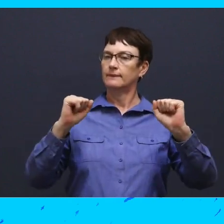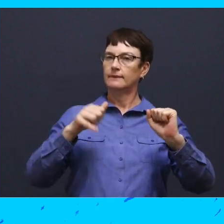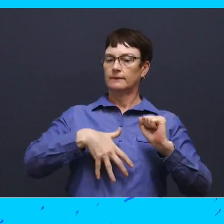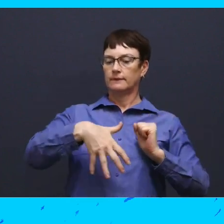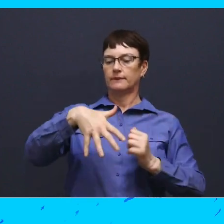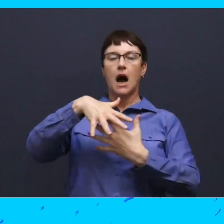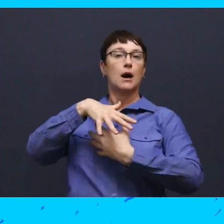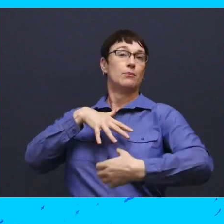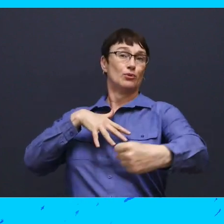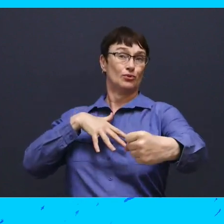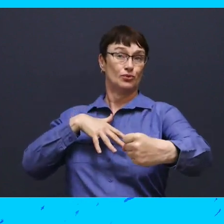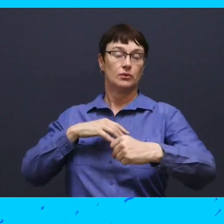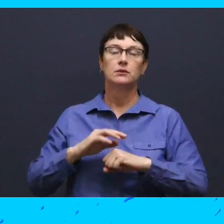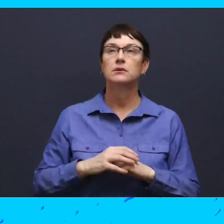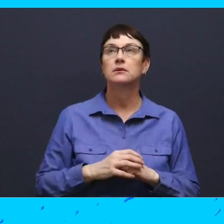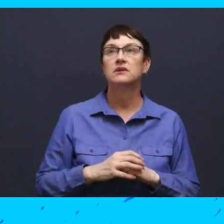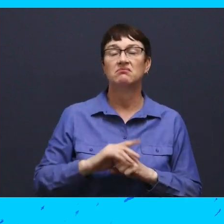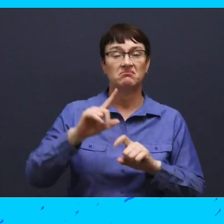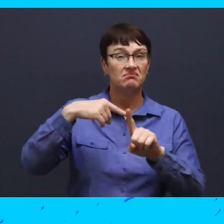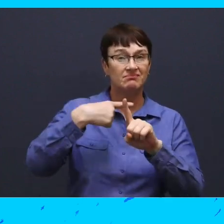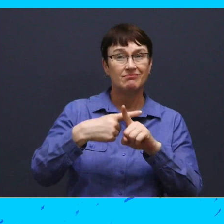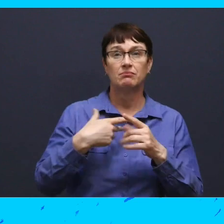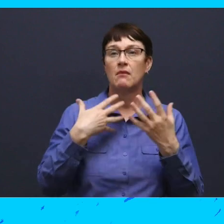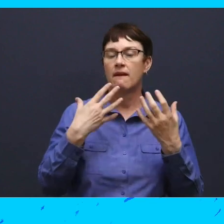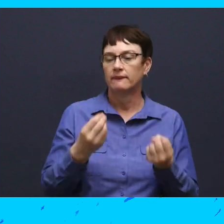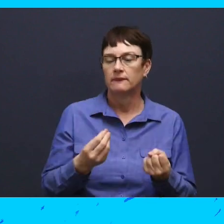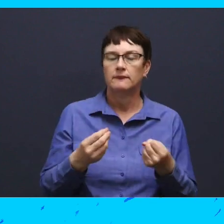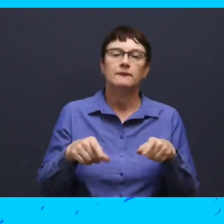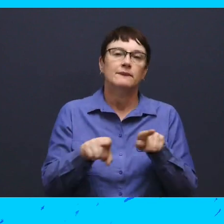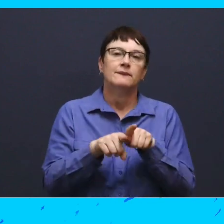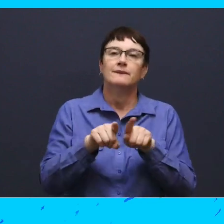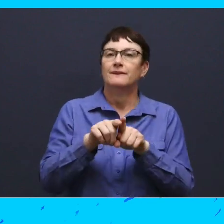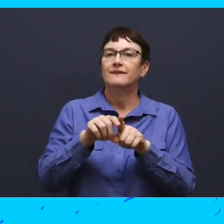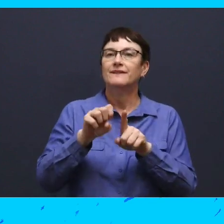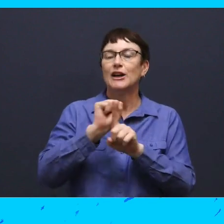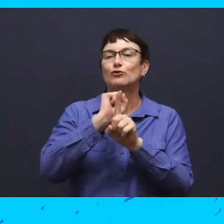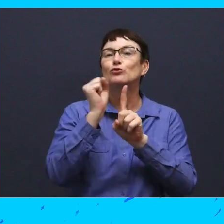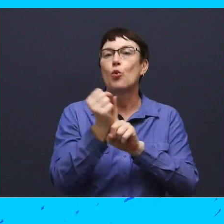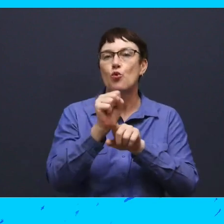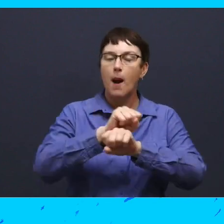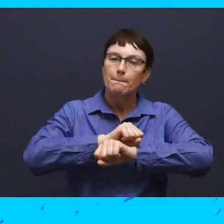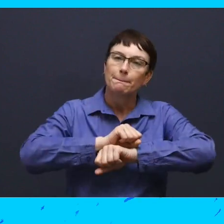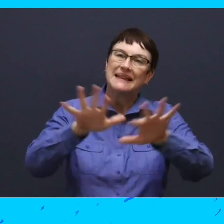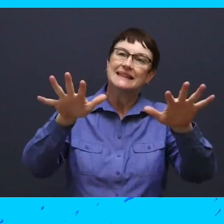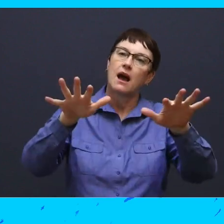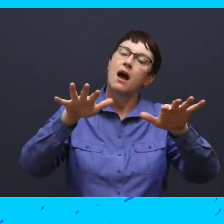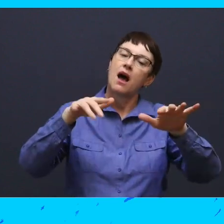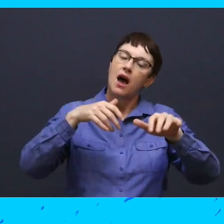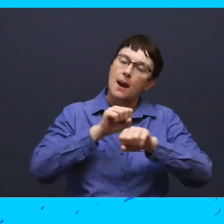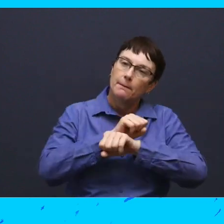défendons l'importance des services d'avortement et comment cela